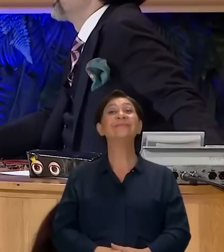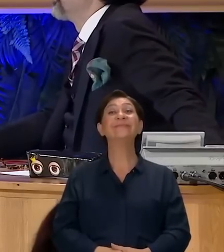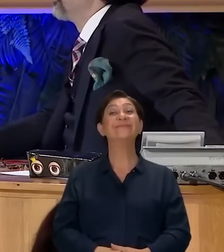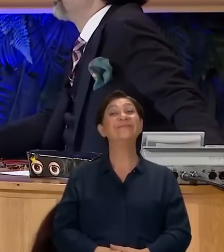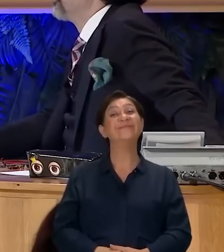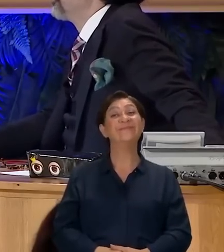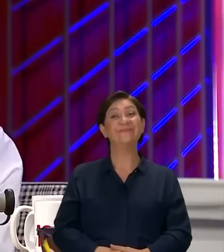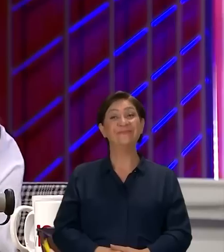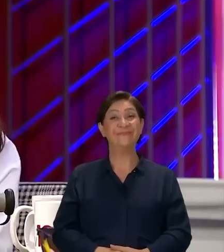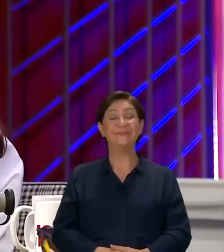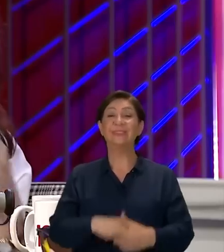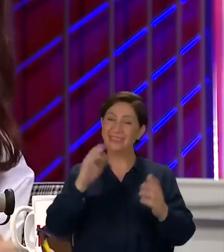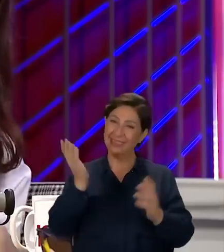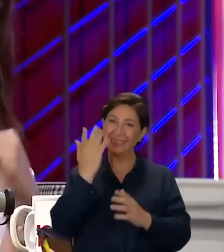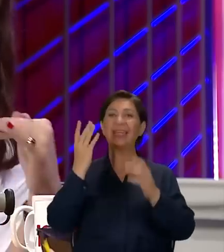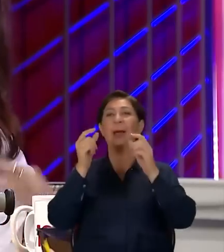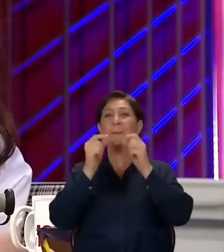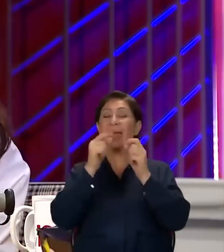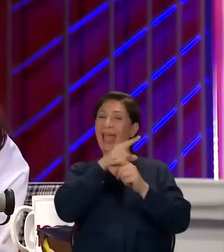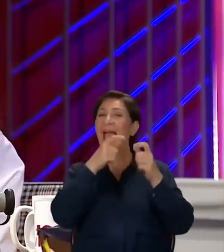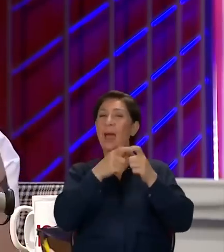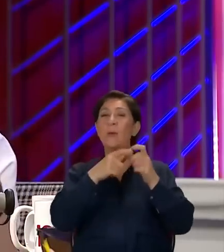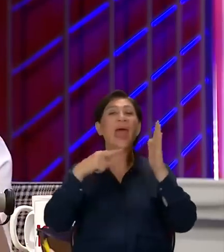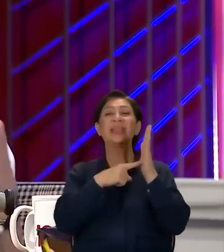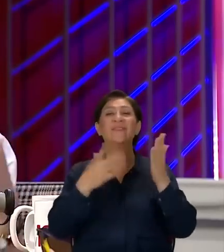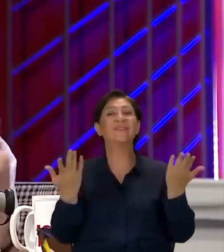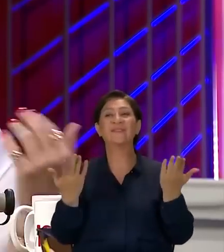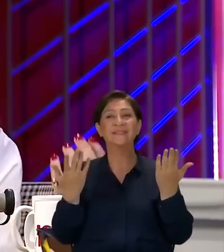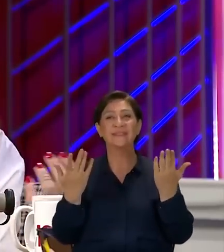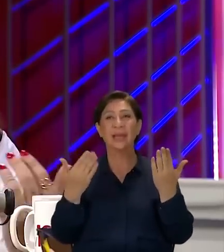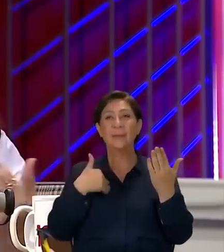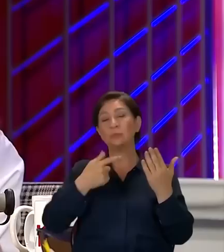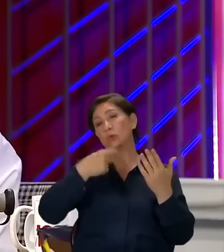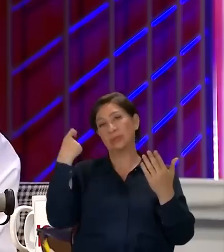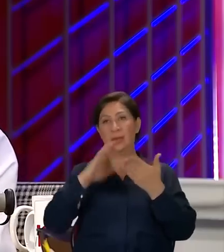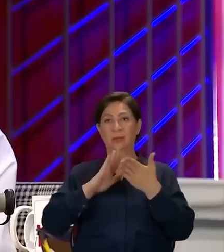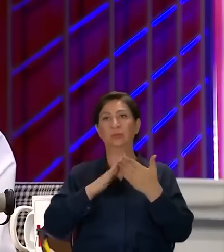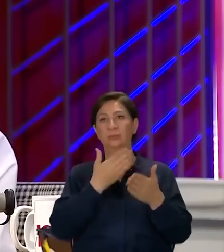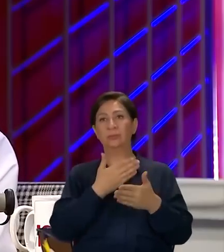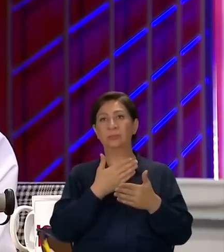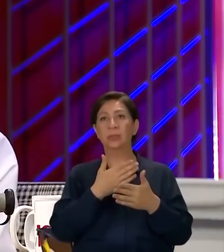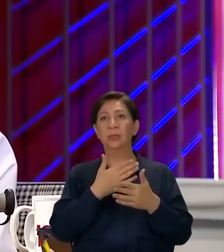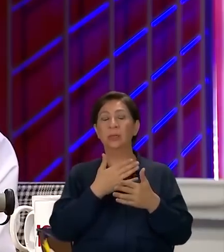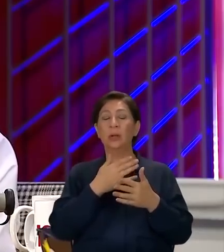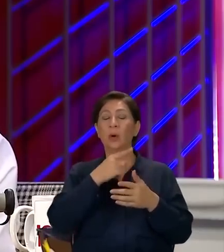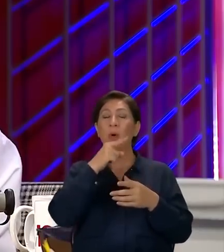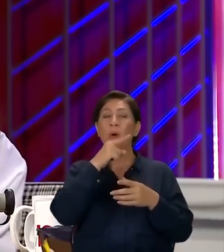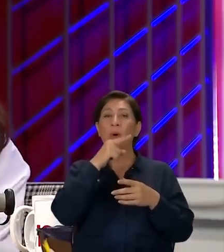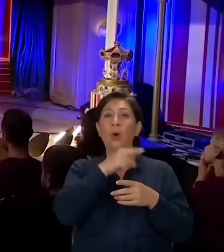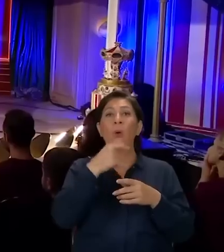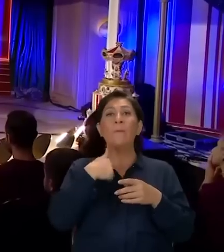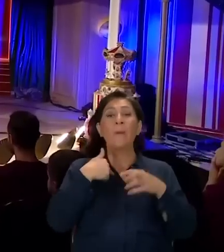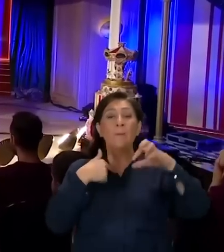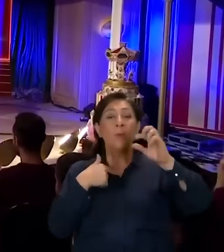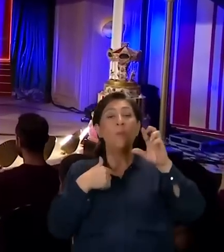Yok, program sonuna doğru bakarız. Neyse, Berkay'ın bu albümdeki amacı bence şeydi. Benim de çok eski arkadaşım. Onun hep bir, ben sadece